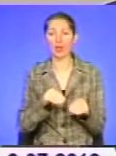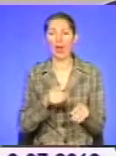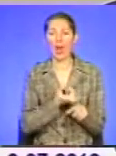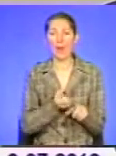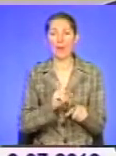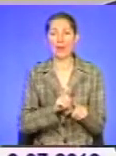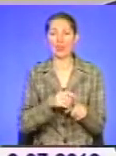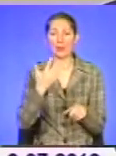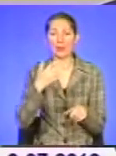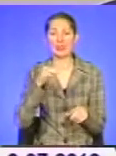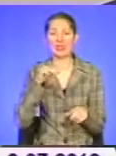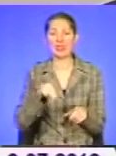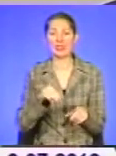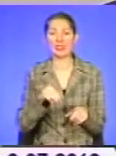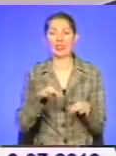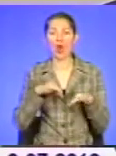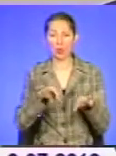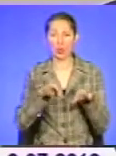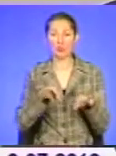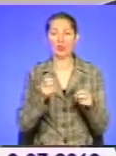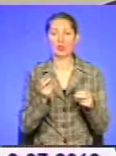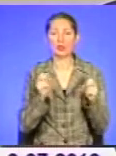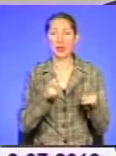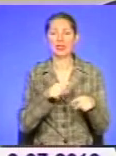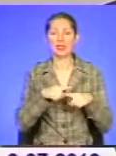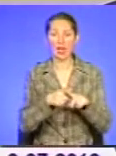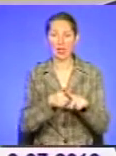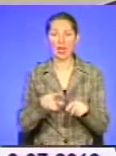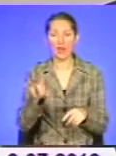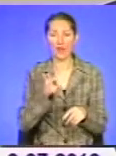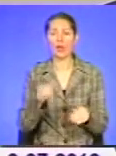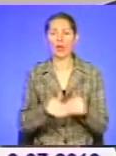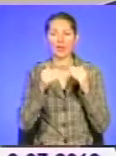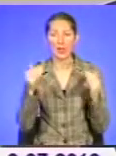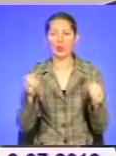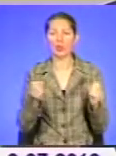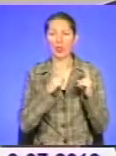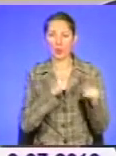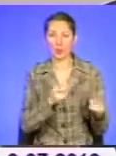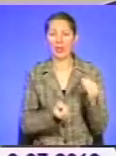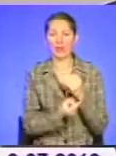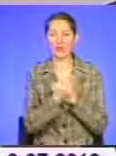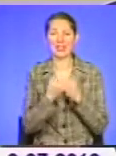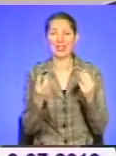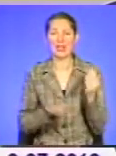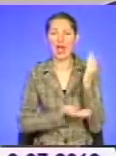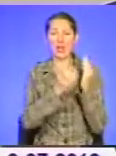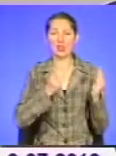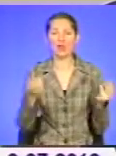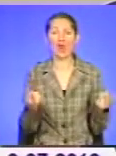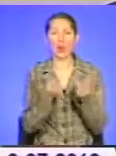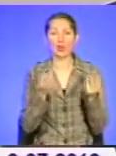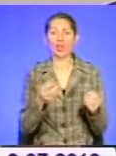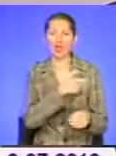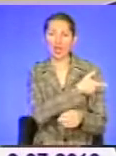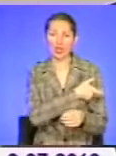одиниць спецтехніки. У регіонах з найбільшою небезпекою виникнення лісових пожеж чергує пожежна авіація,